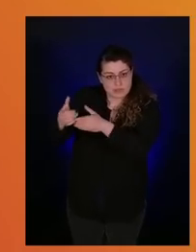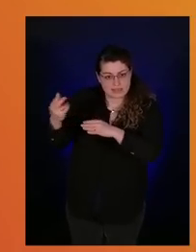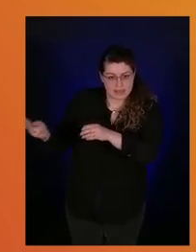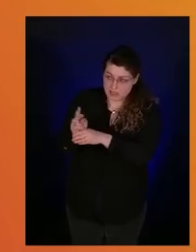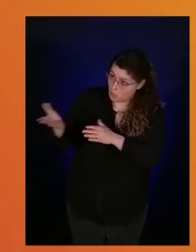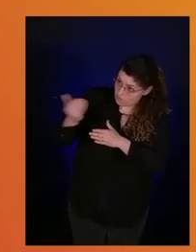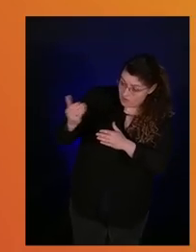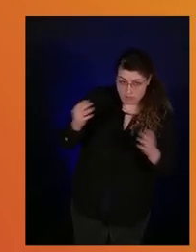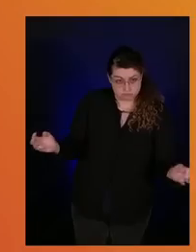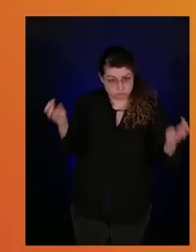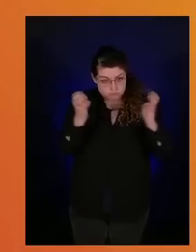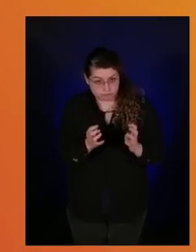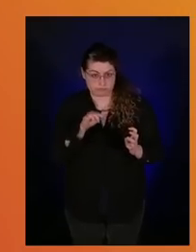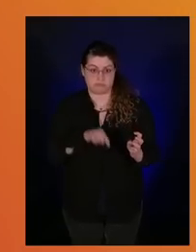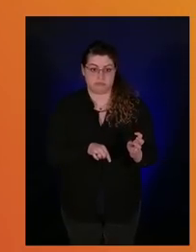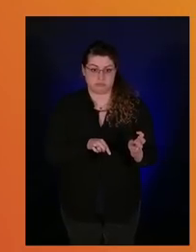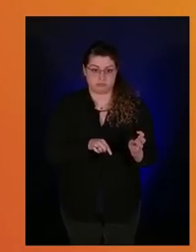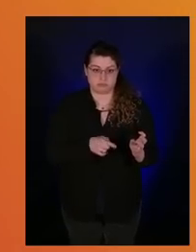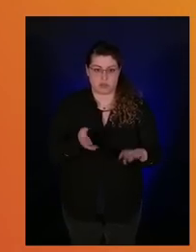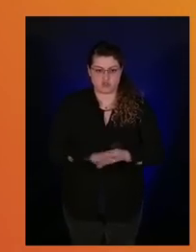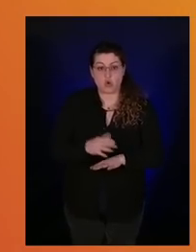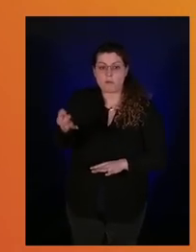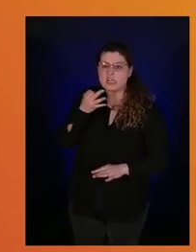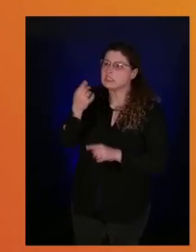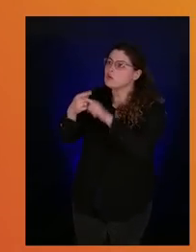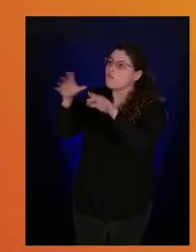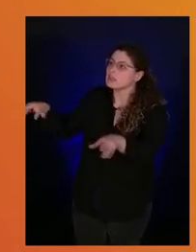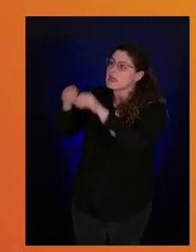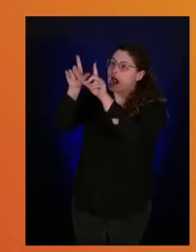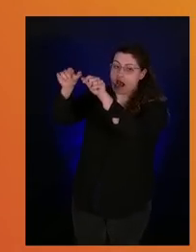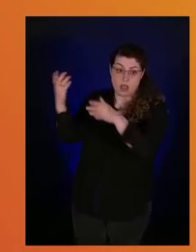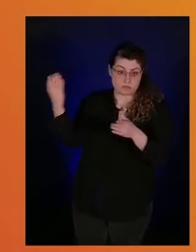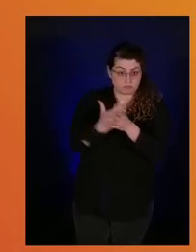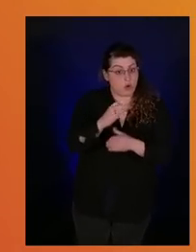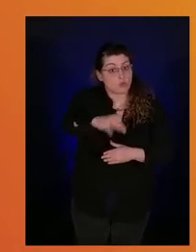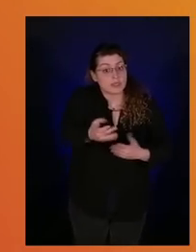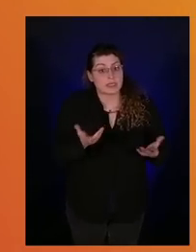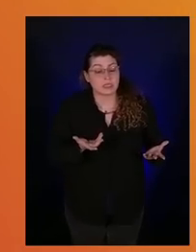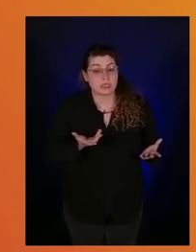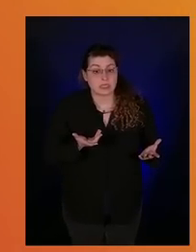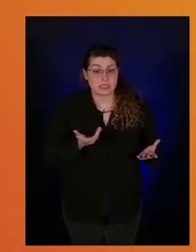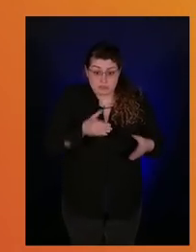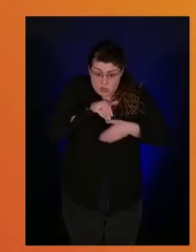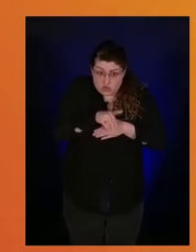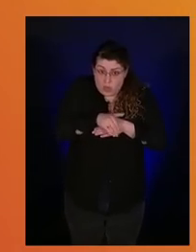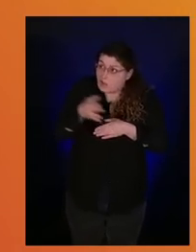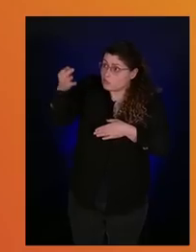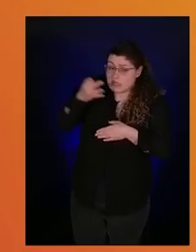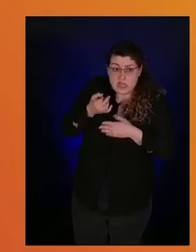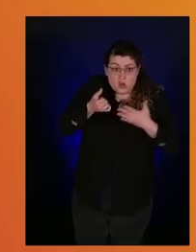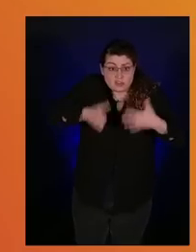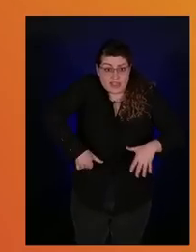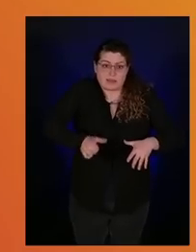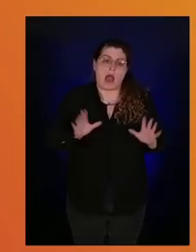question-là. On nous annonce que la direction confédérale sera présente. Le soir même, on apprend que le 16, c'est